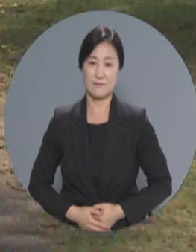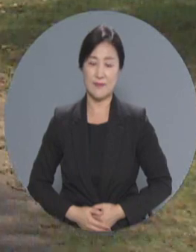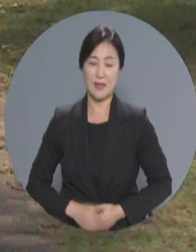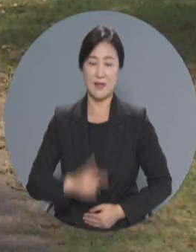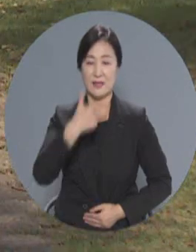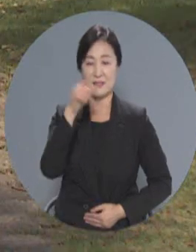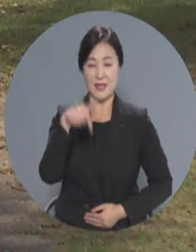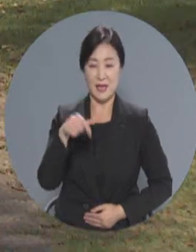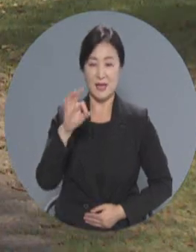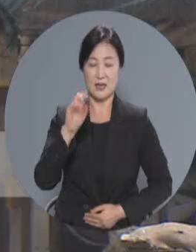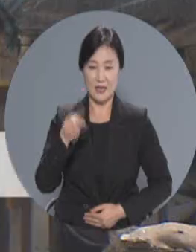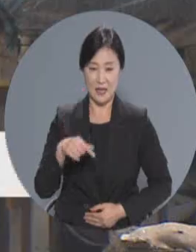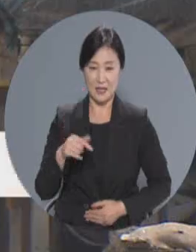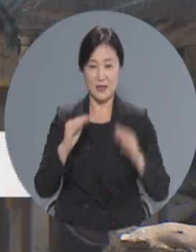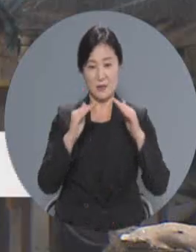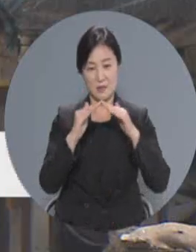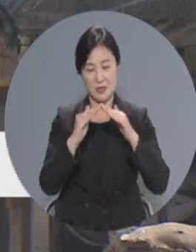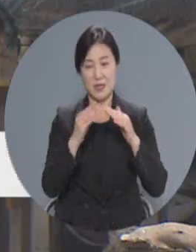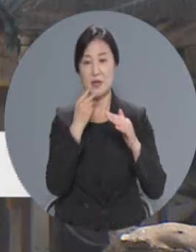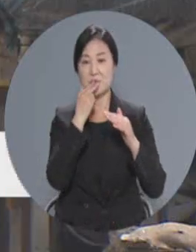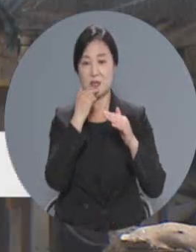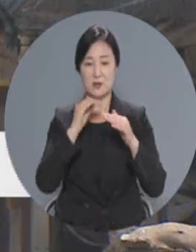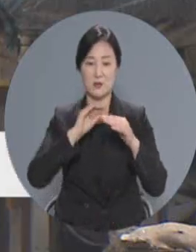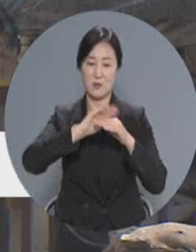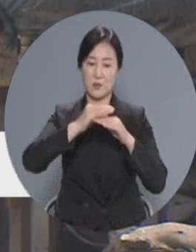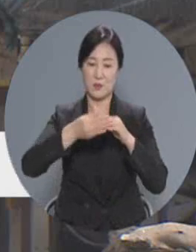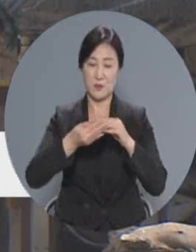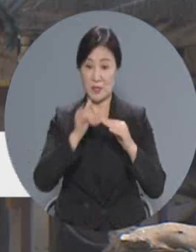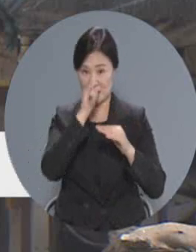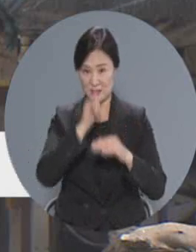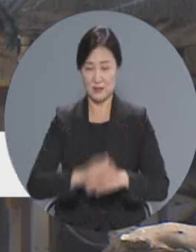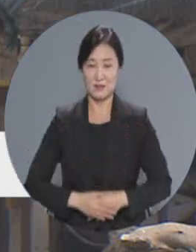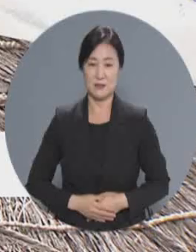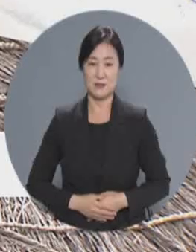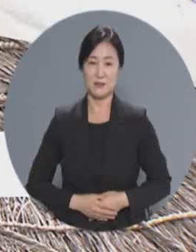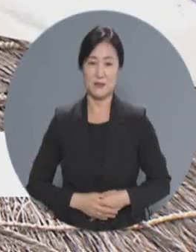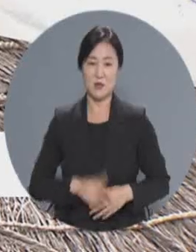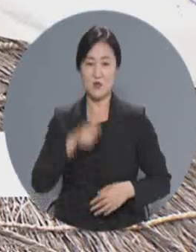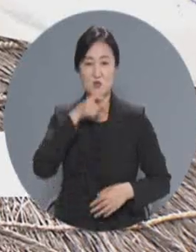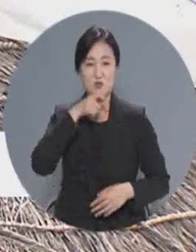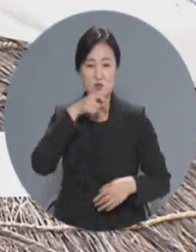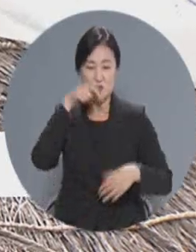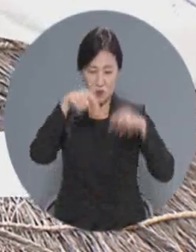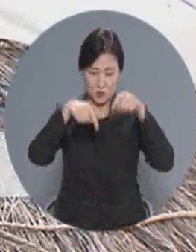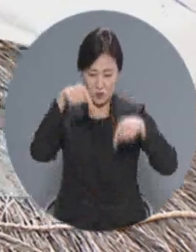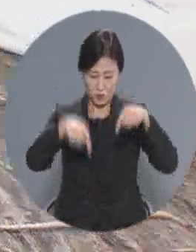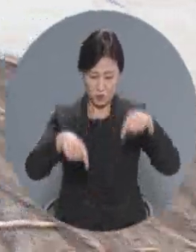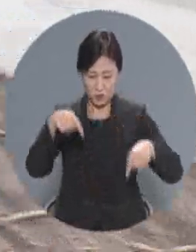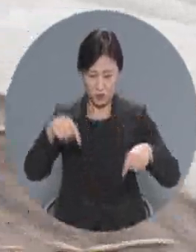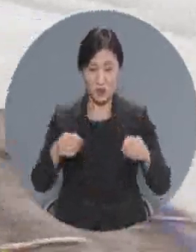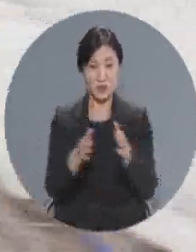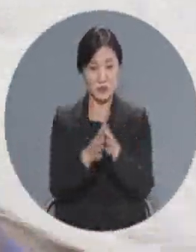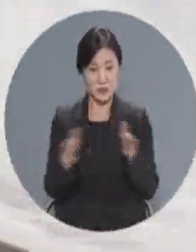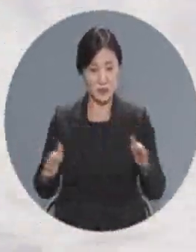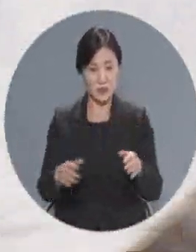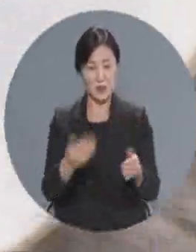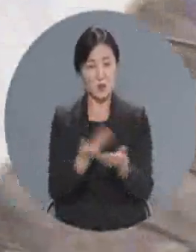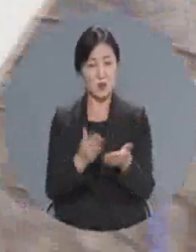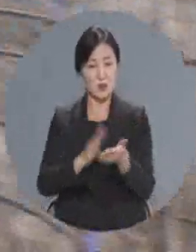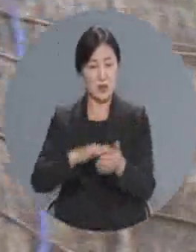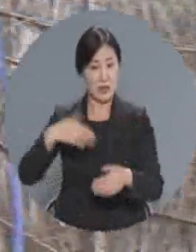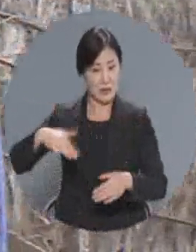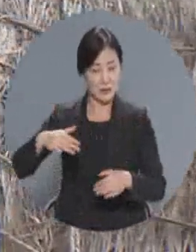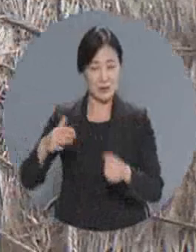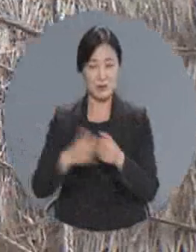나간읍성의 한 초가집 지붕이 비닐로 뒤덮였습니다. 볕집 사이로 빗물이 새기 시작했지만 곧바로 수리되지 못하고